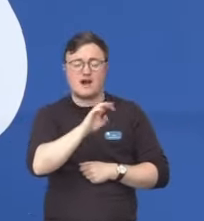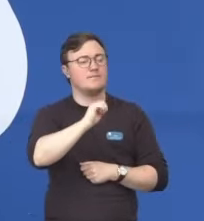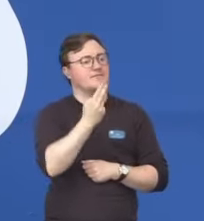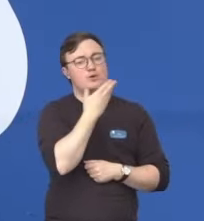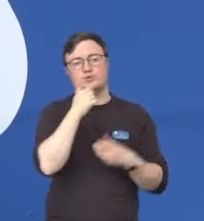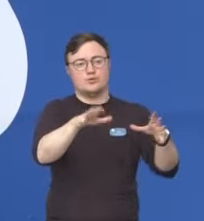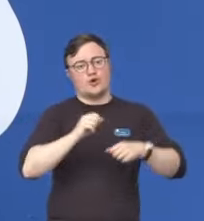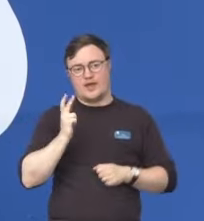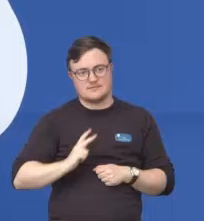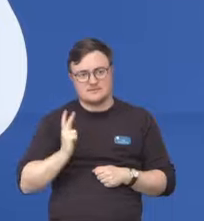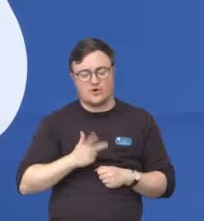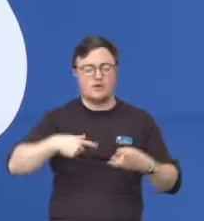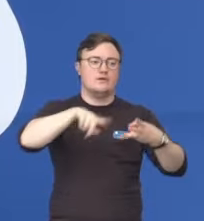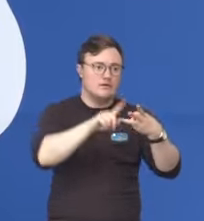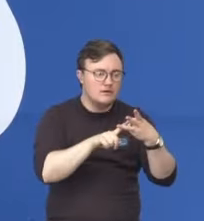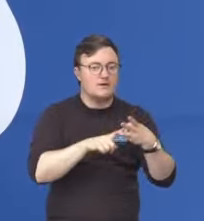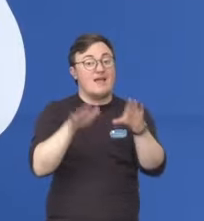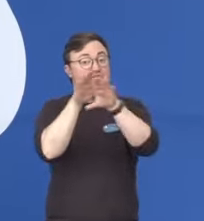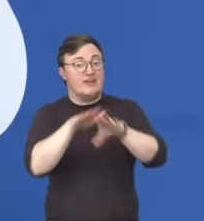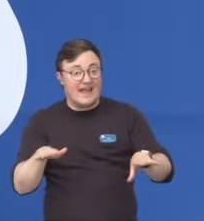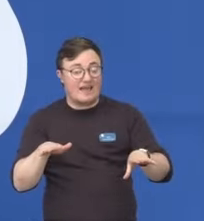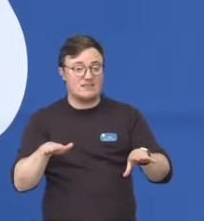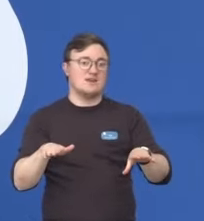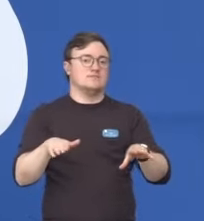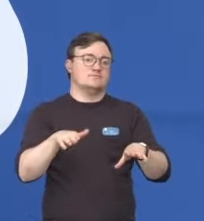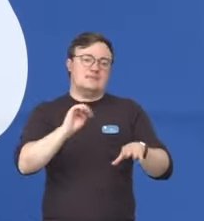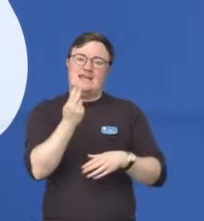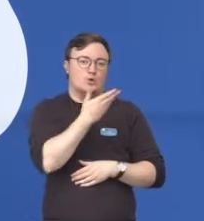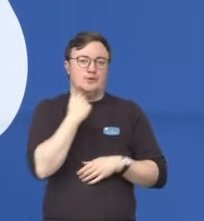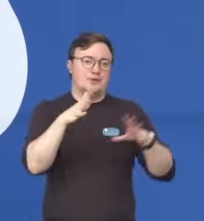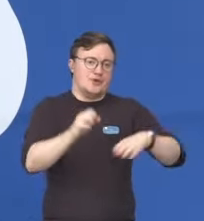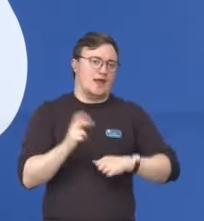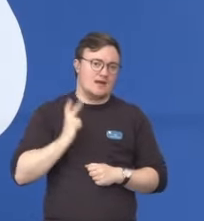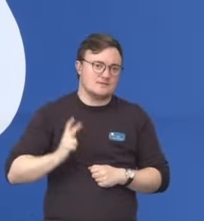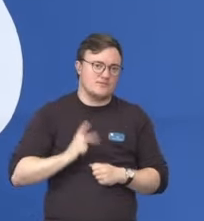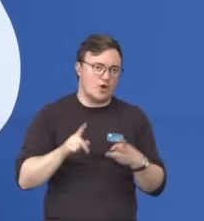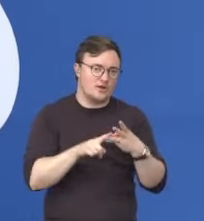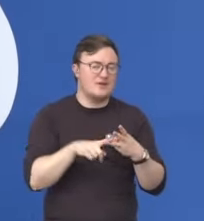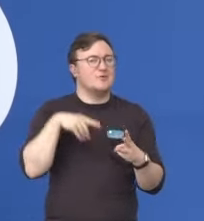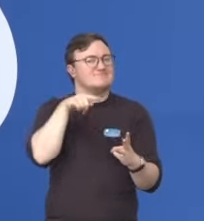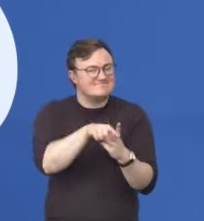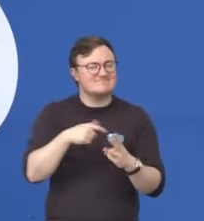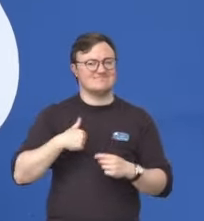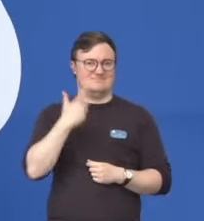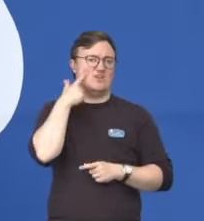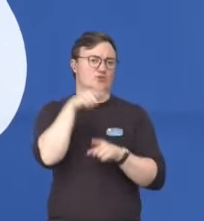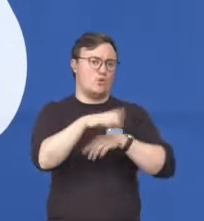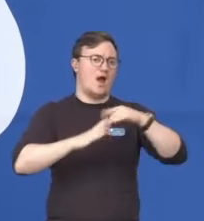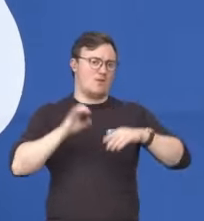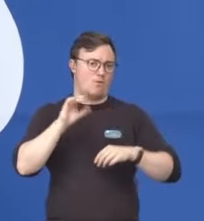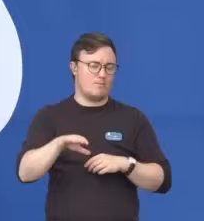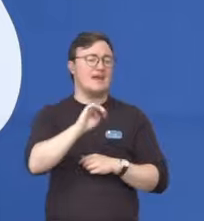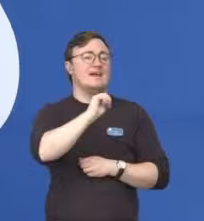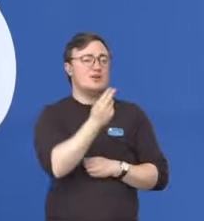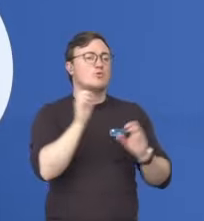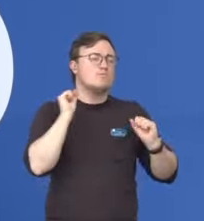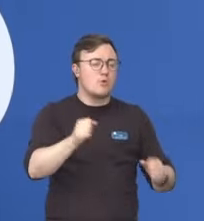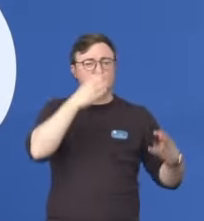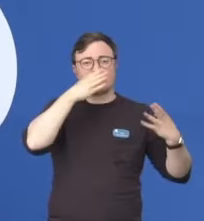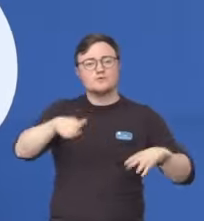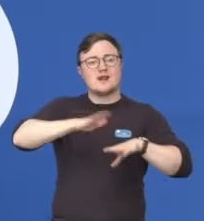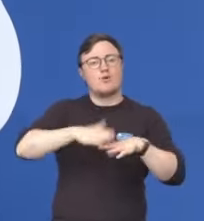sitt ansvar för att säkerställa freden på kontinenten. Och här tror jag är liksom den avgörande punkten, att vi måste ha ett EU som fokuserar på rätt